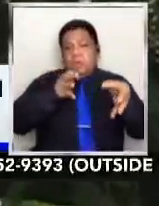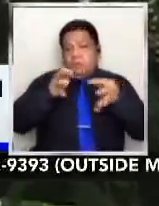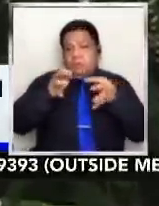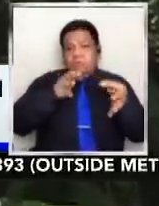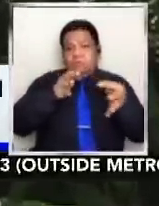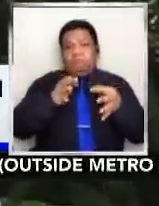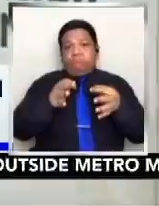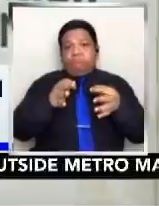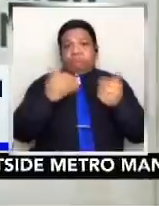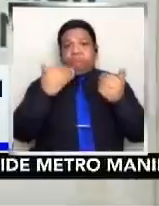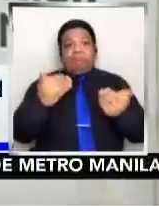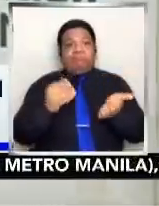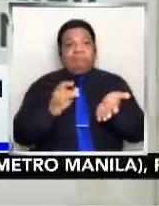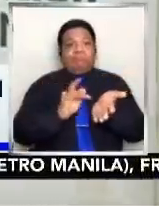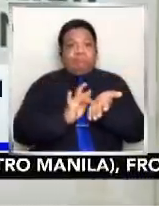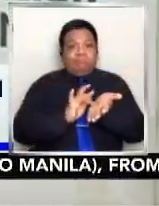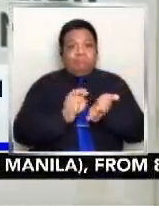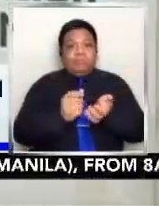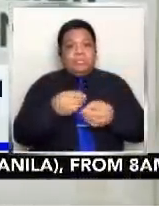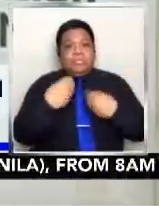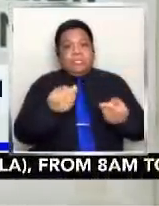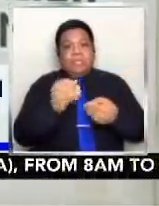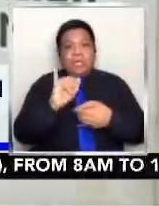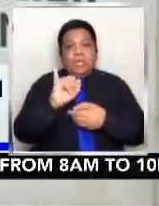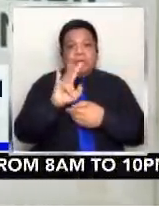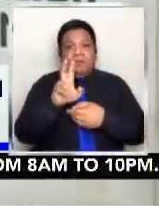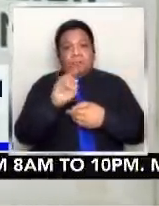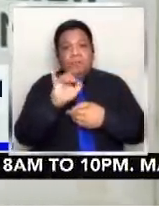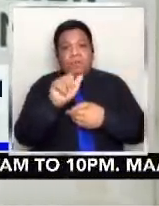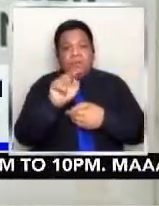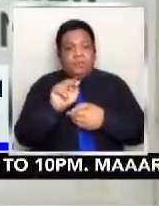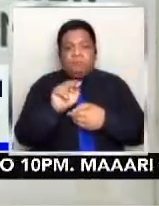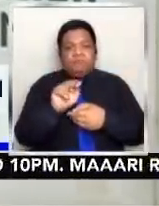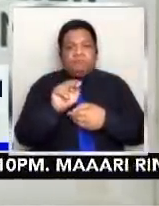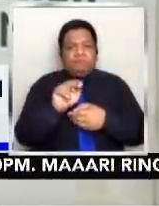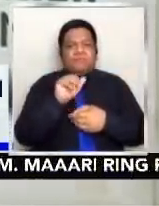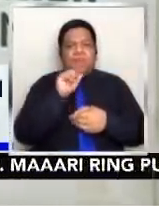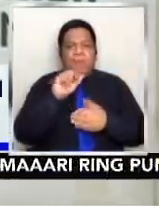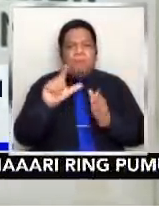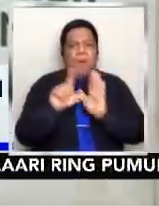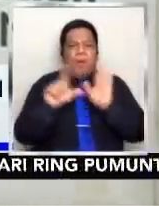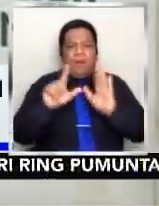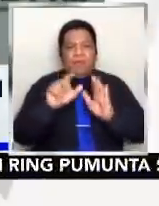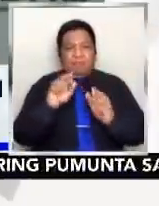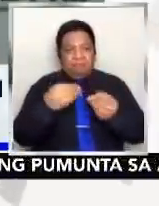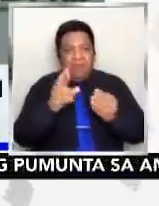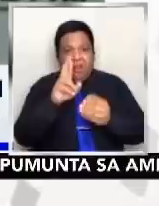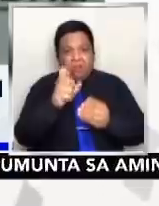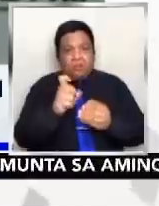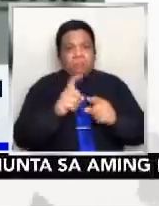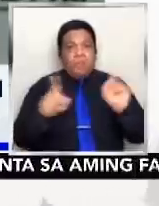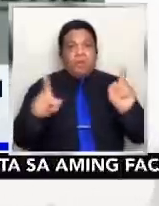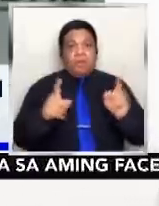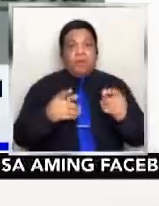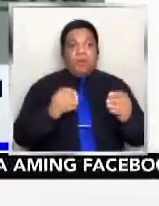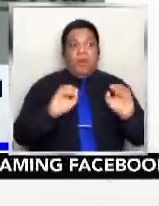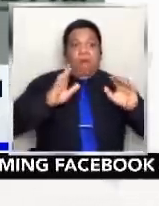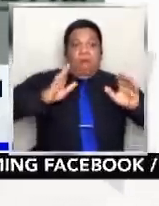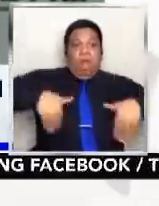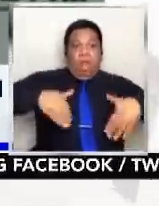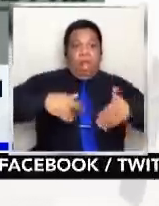ng ivermectin. Ang ipinagbabawal ay ang pagbebenta ng hindi rehistradong bersyon nito. Eligible naman po